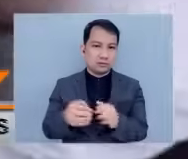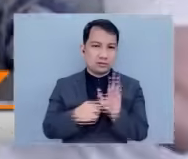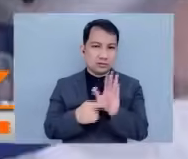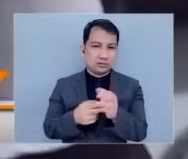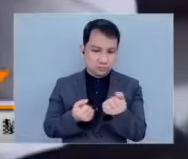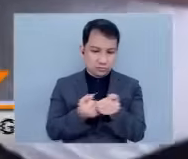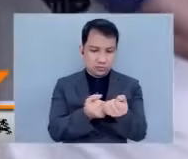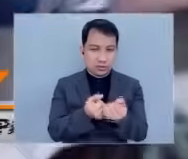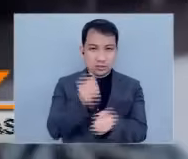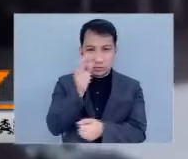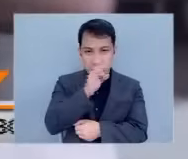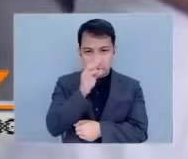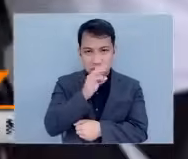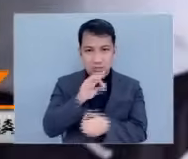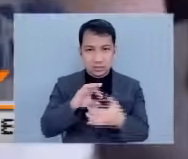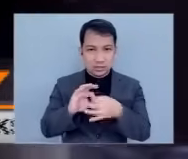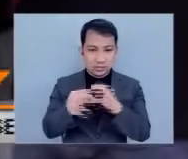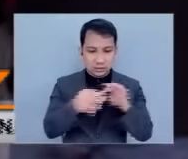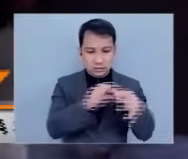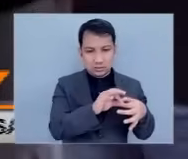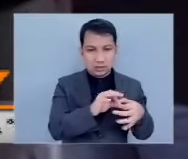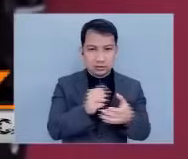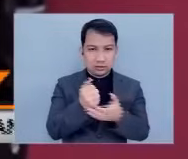na makikipagbakbakan para sa bayan.